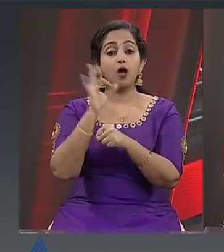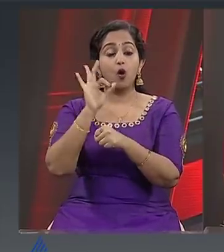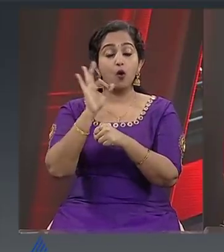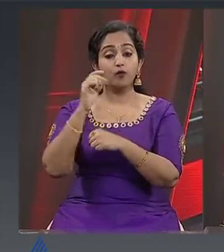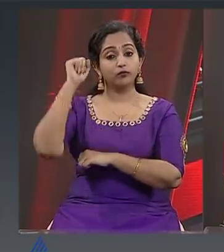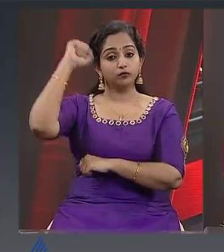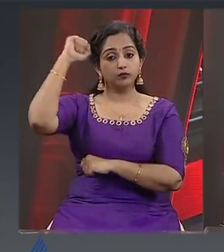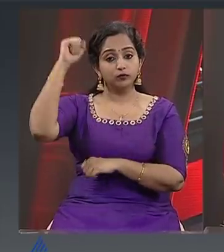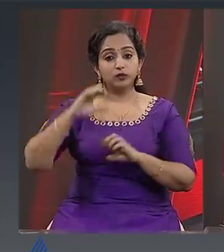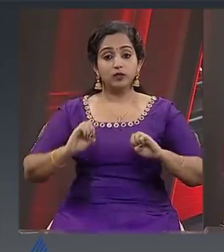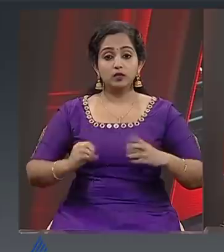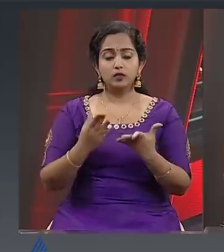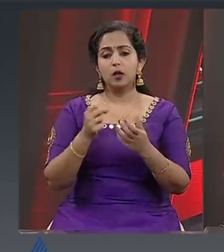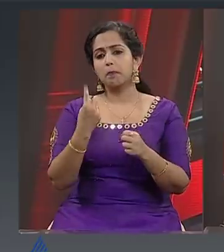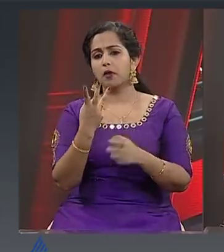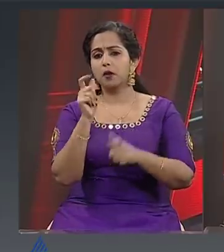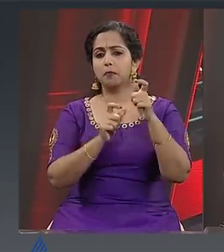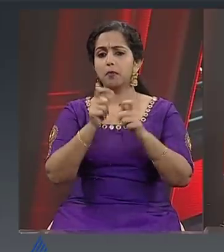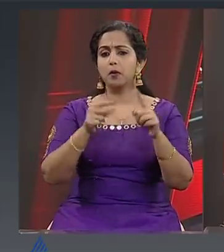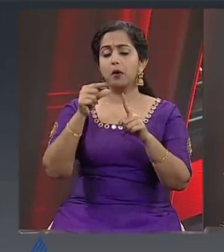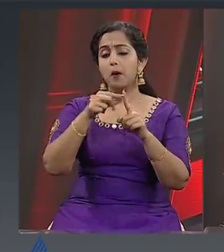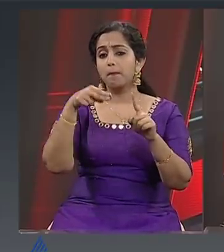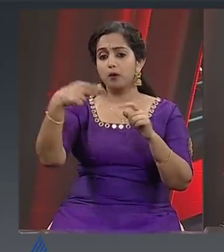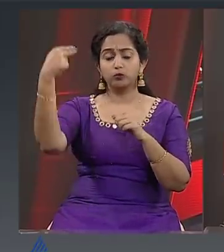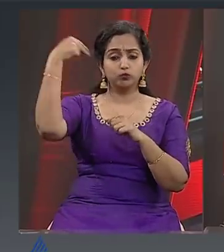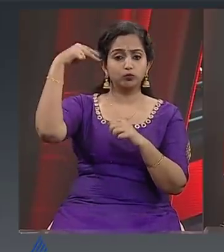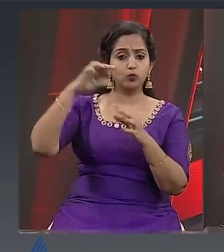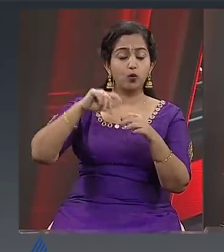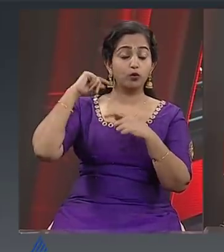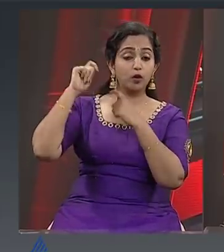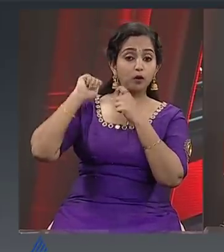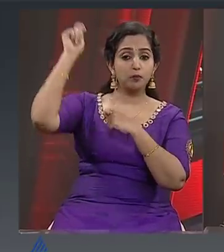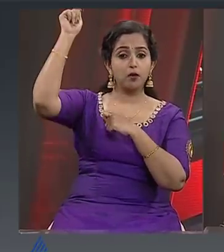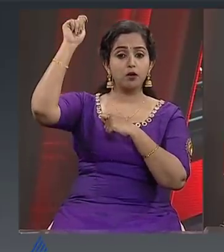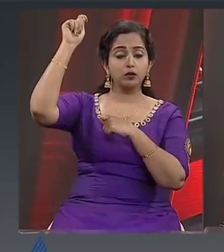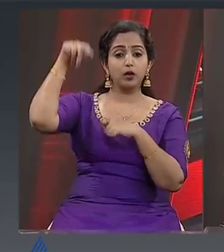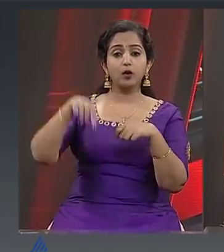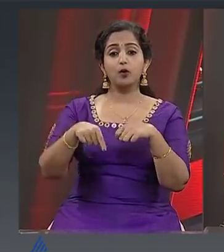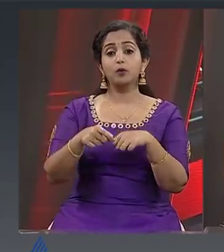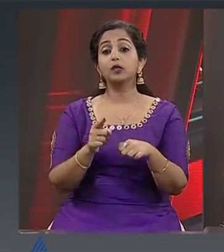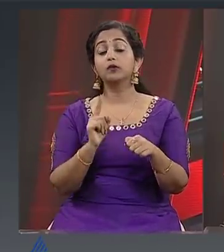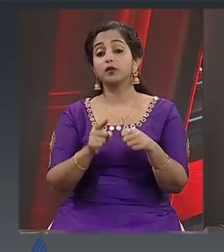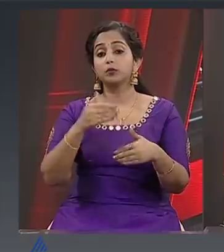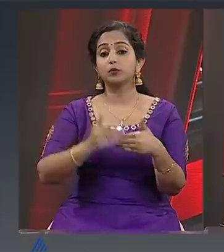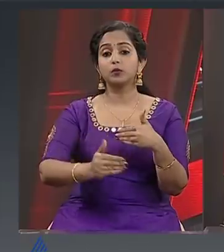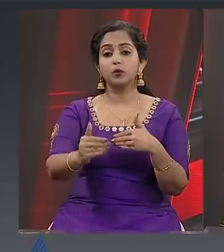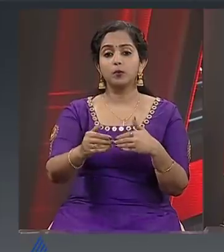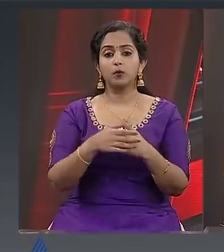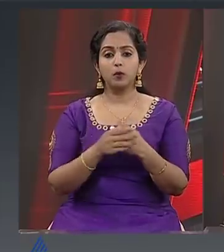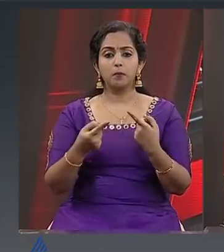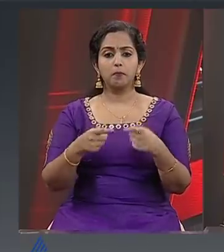ഉദ്യോഗാർത്ഥികൾ മണ്ണെണ്ണയൊഴിച്ച് ആത്മഹത്യാ ഭീഷണി മുഴക്കിയതിന് പിന്നിൽ UDF ആണെന്ന് ധനമന്ത്രി തോമസ് ഐസക് ആരോപിച്ചു.